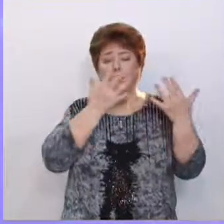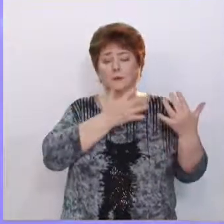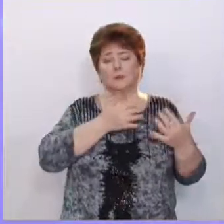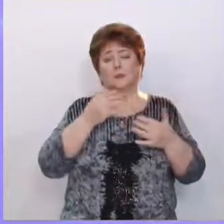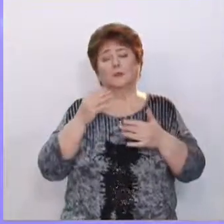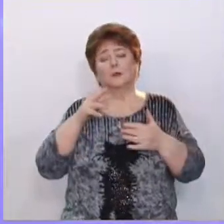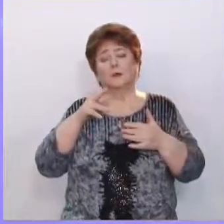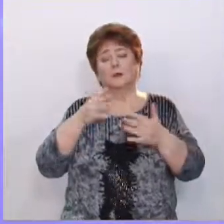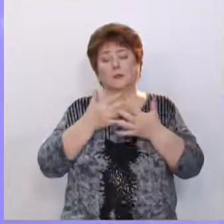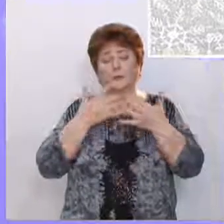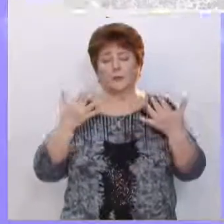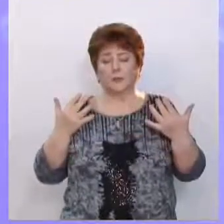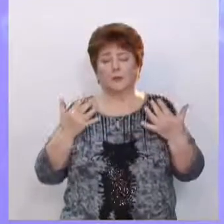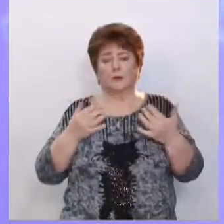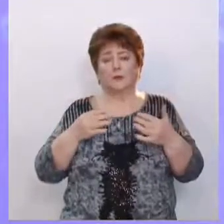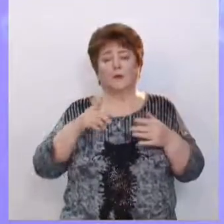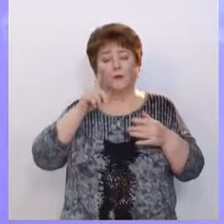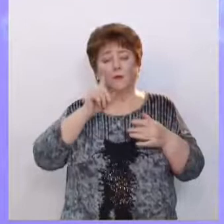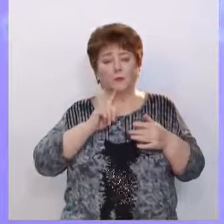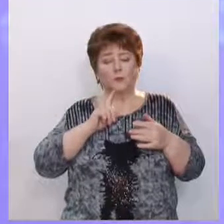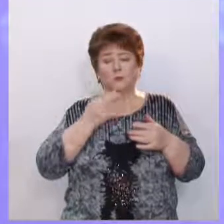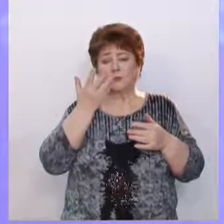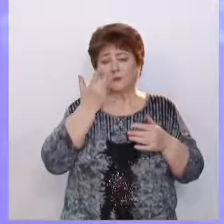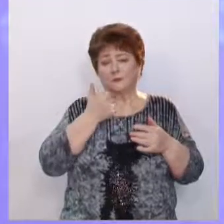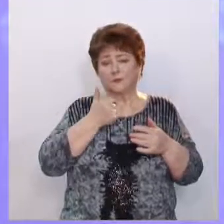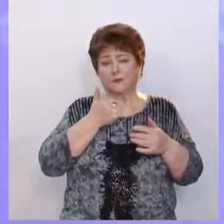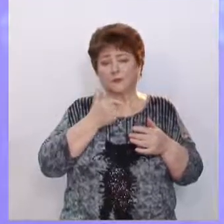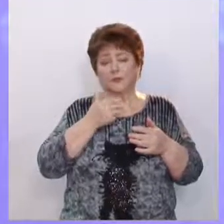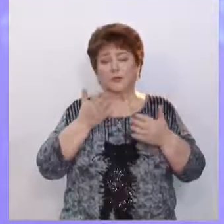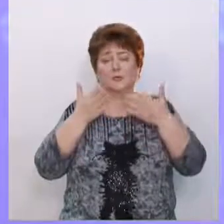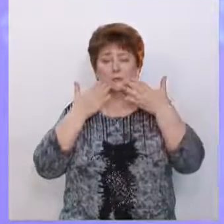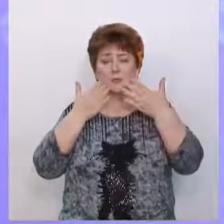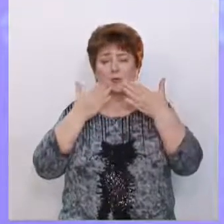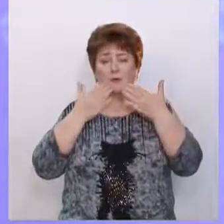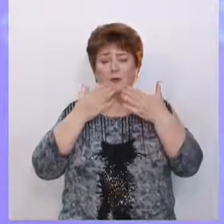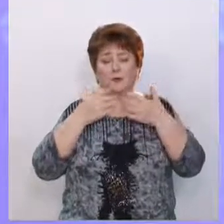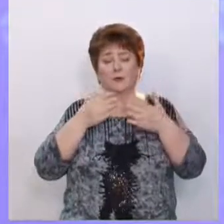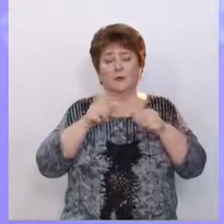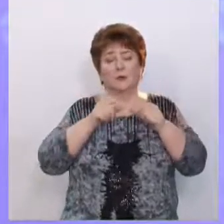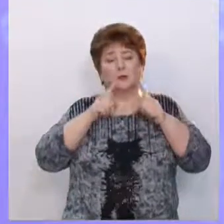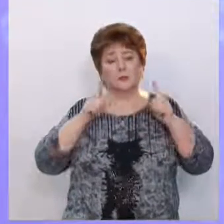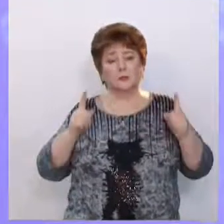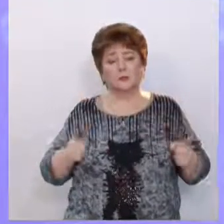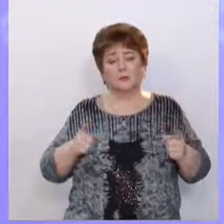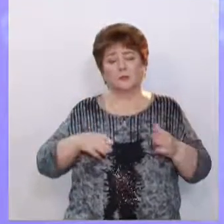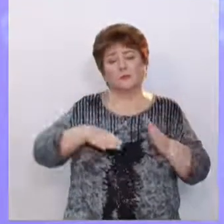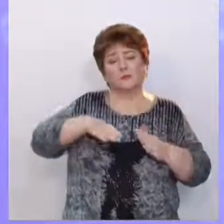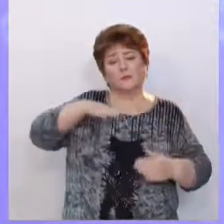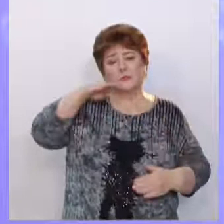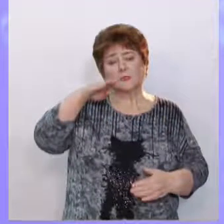предметов. Признаки вкуса, цвета, запаха, размера,